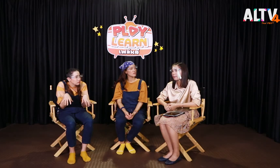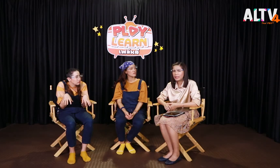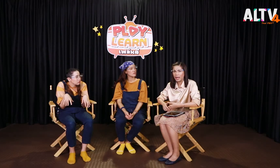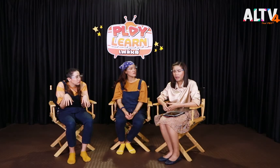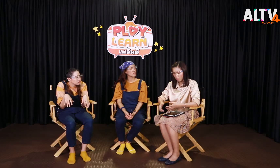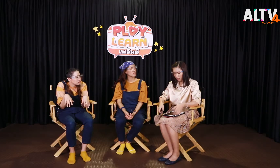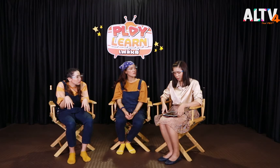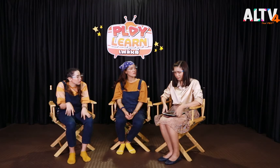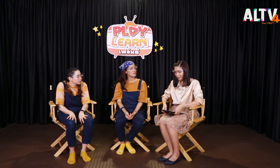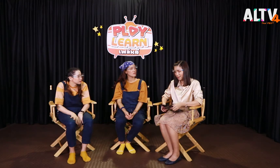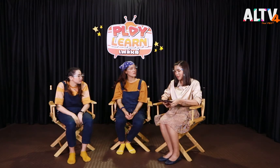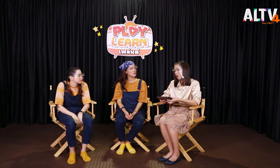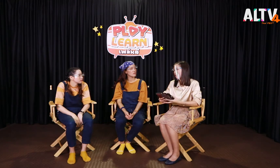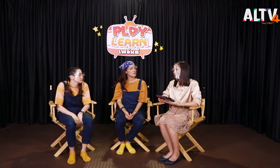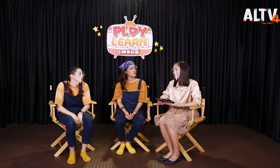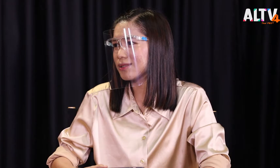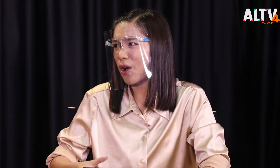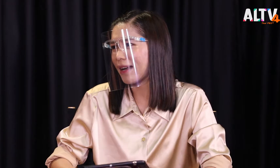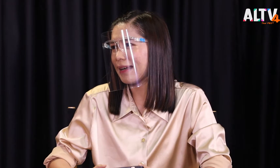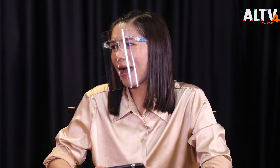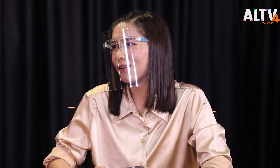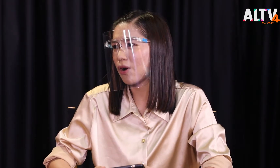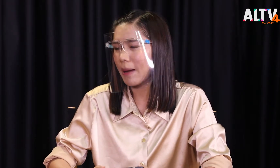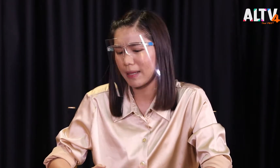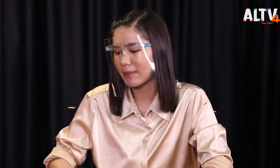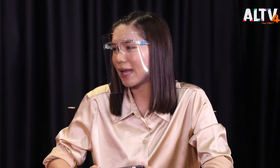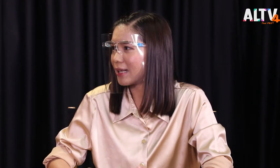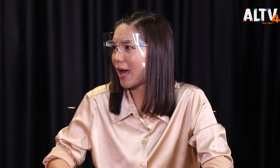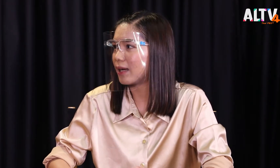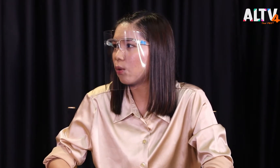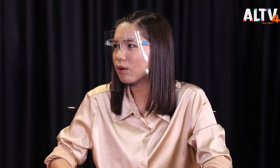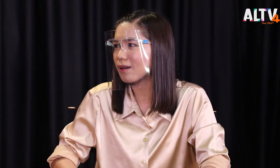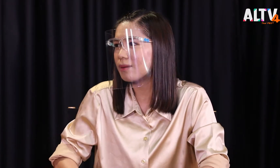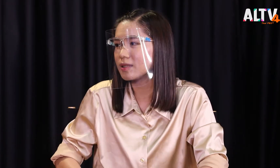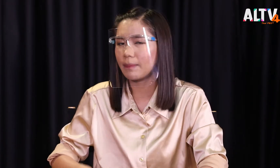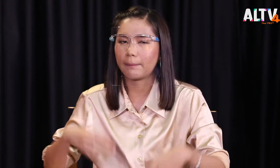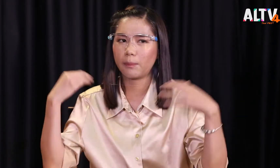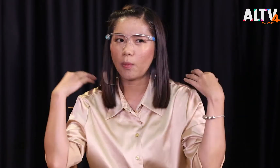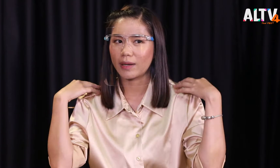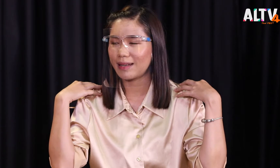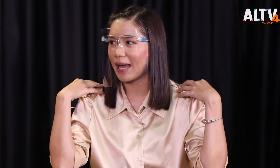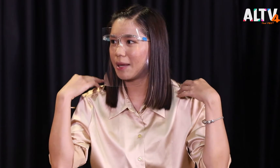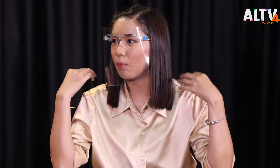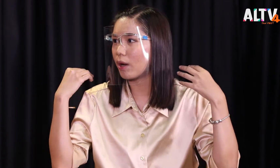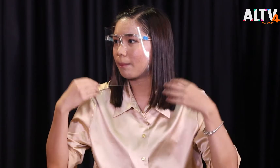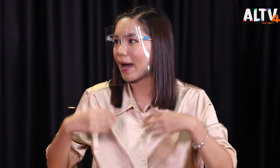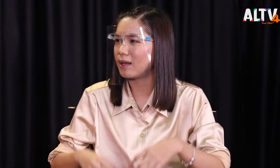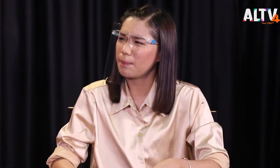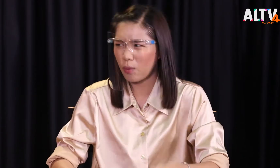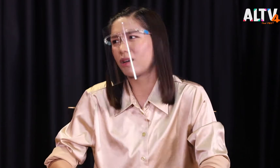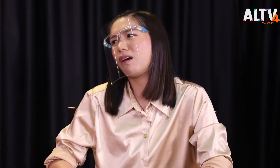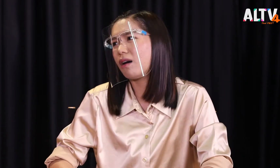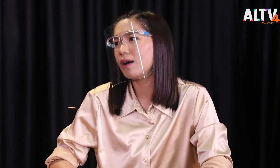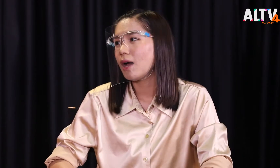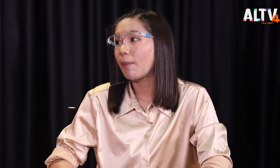อย่างเมื่อกี้ครูก็จ้องจอนานๆแล้วก็แบบทำงานนานๆเนี่ยครูก็เริ่มรู้สึกแบบปวดไหล่ปวดบ่าเริ่ม